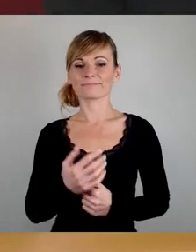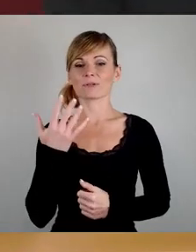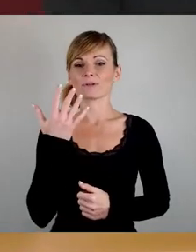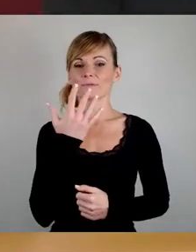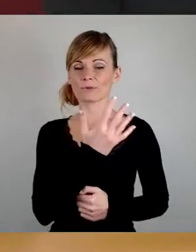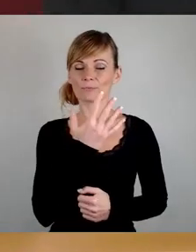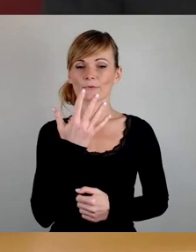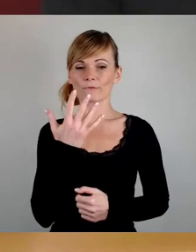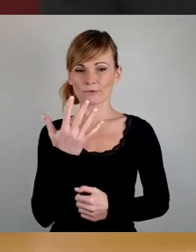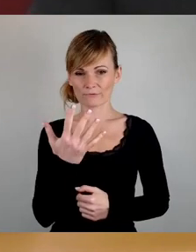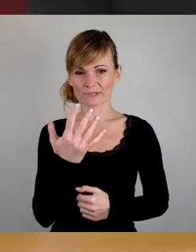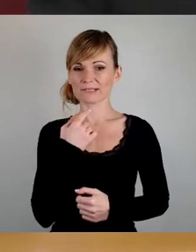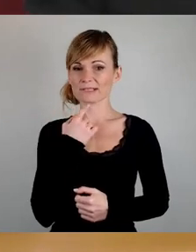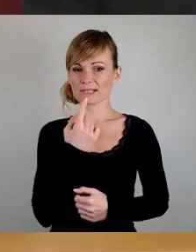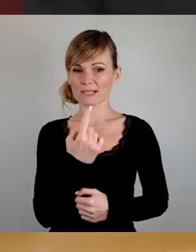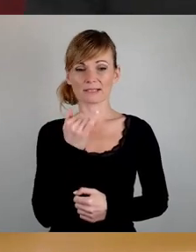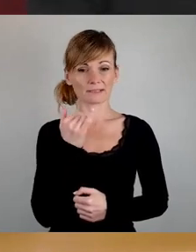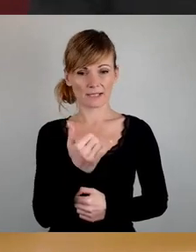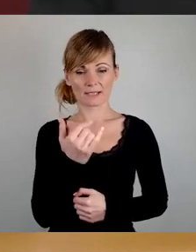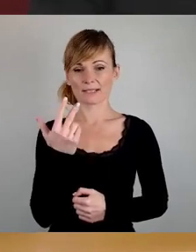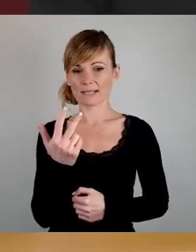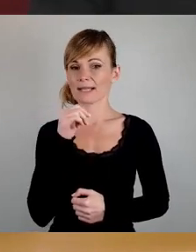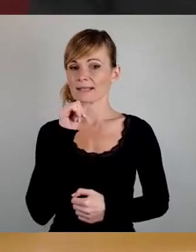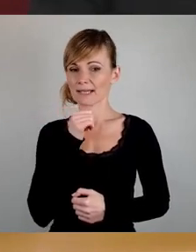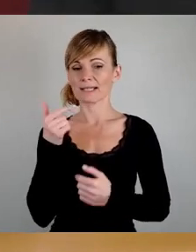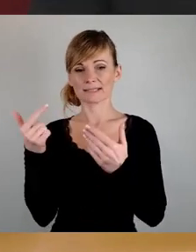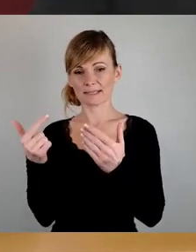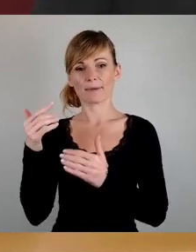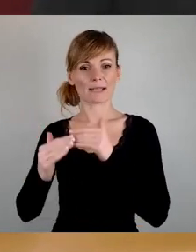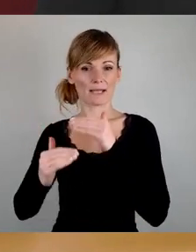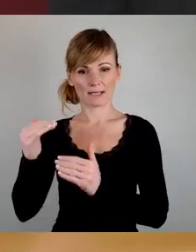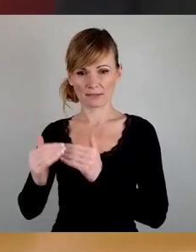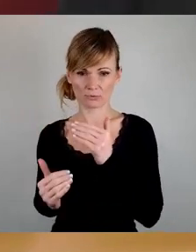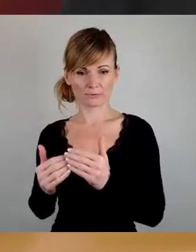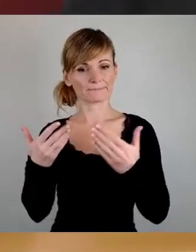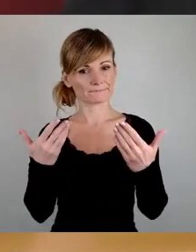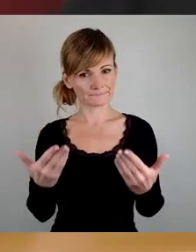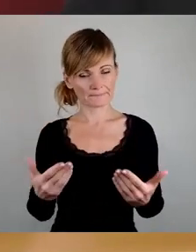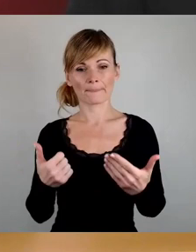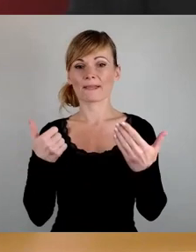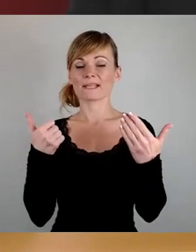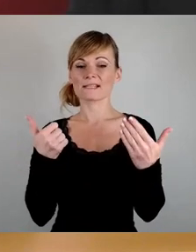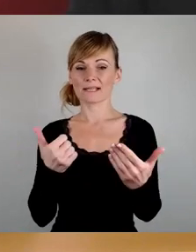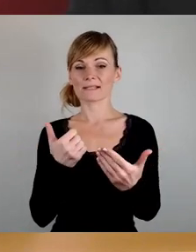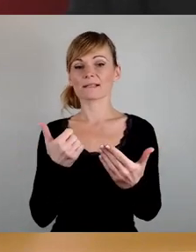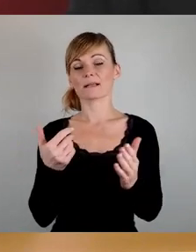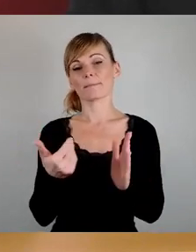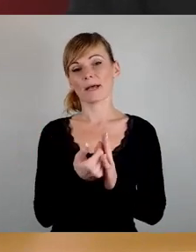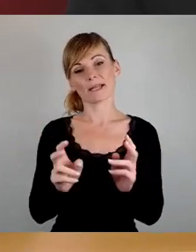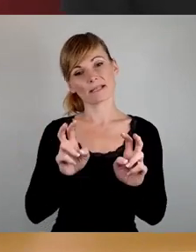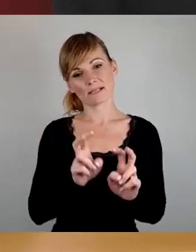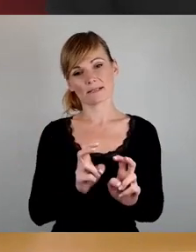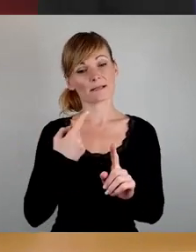Fünfundfünfzig sagen dazu Ja, 3 Nein, 7 Enthaltungen. Damit sind die 6 Beisitzer als Zahlen erstmal